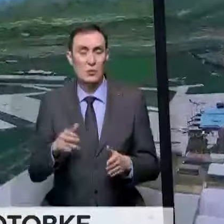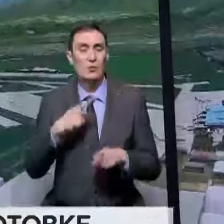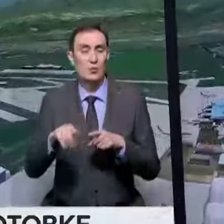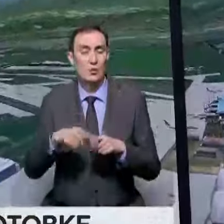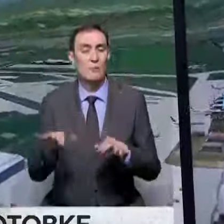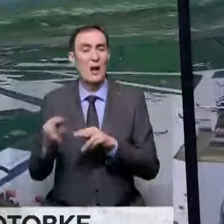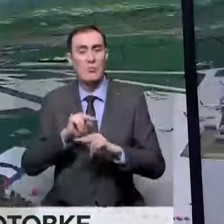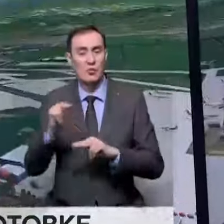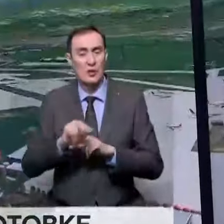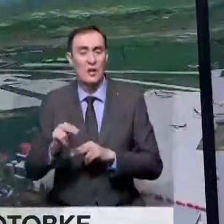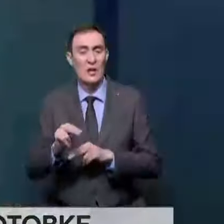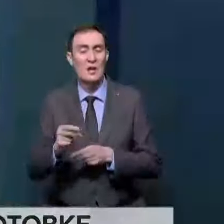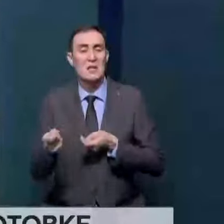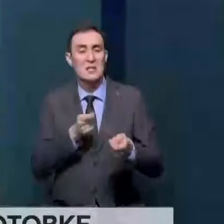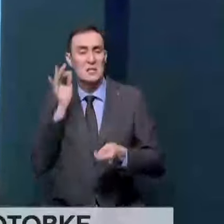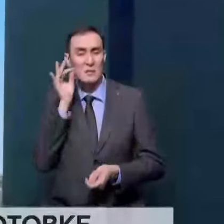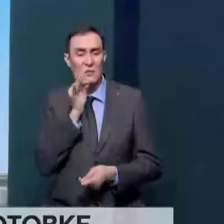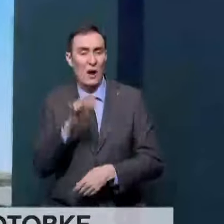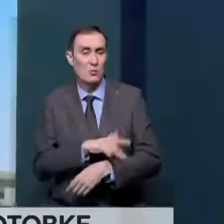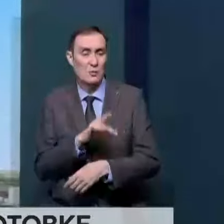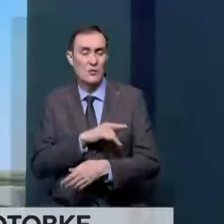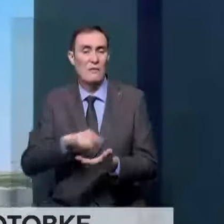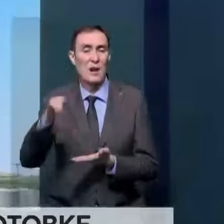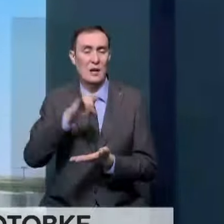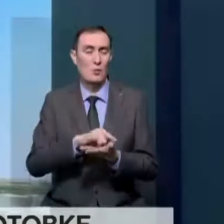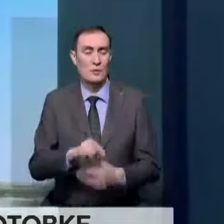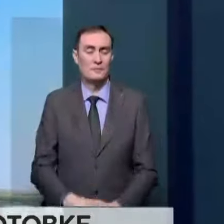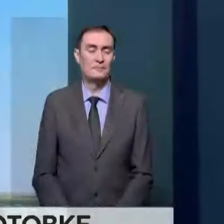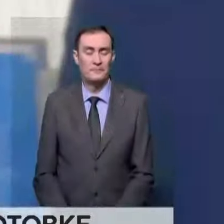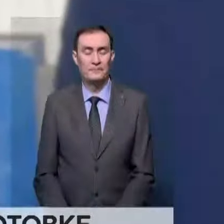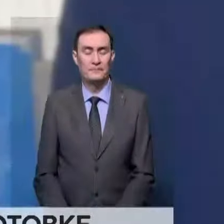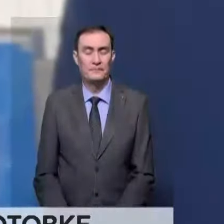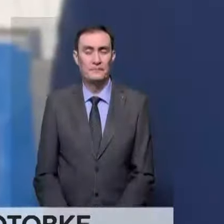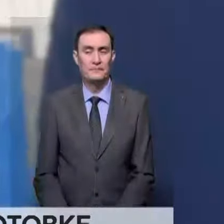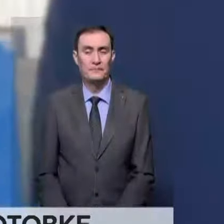ускорит процесс обучения диспетчеров, обслуживающих воздушное движение.